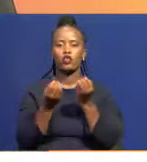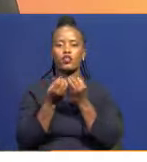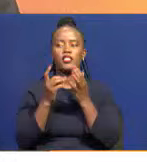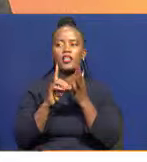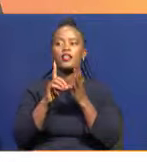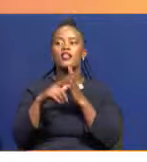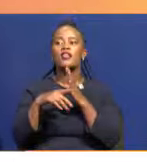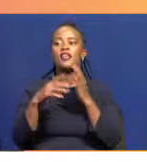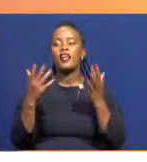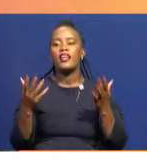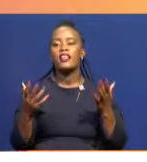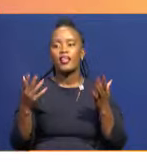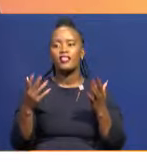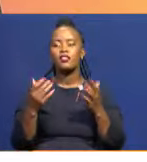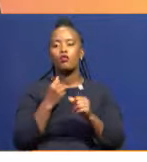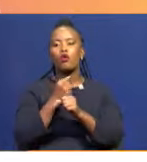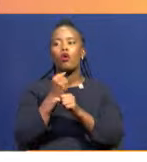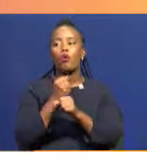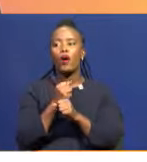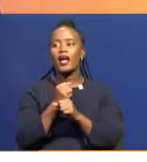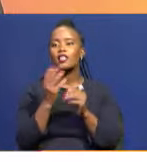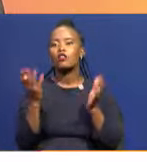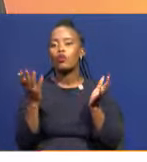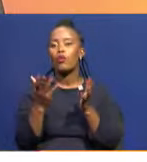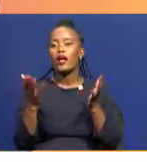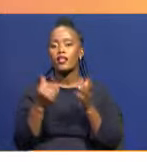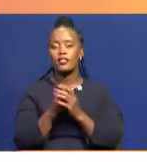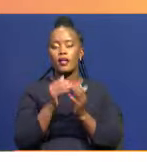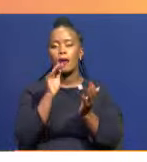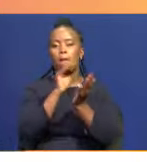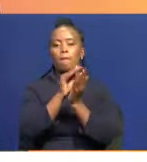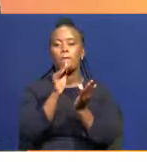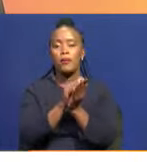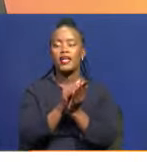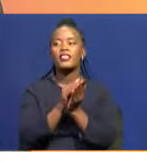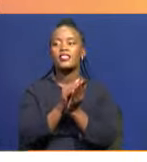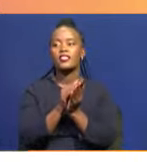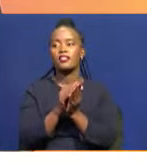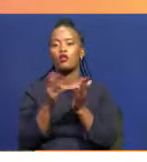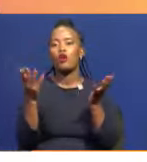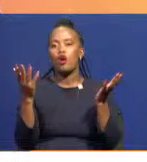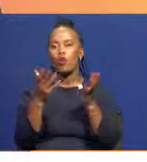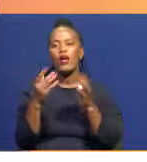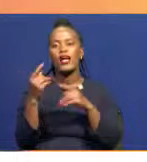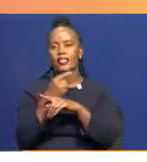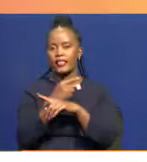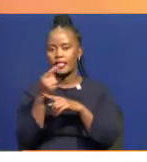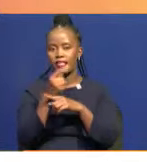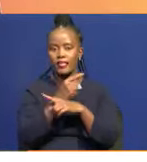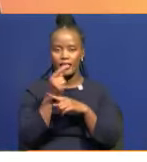na shirika la begi ambapo niliweza kupata training